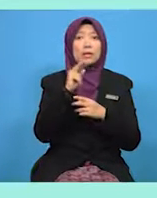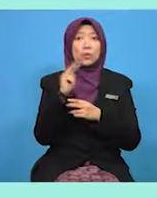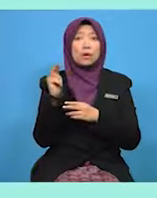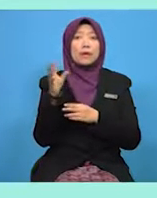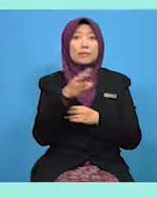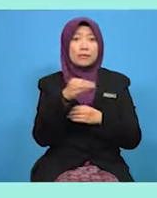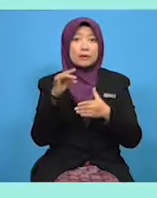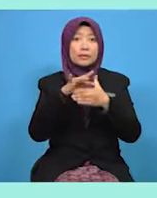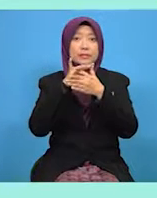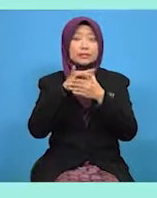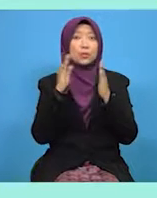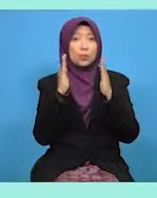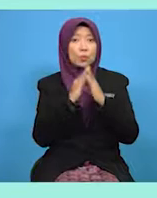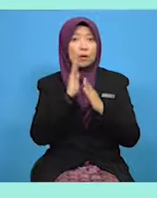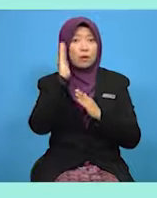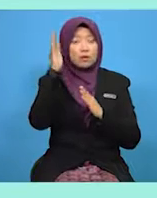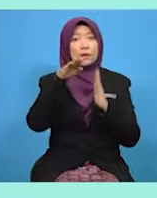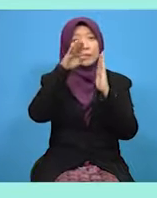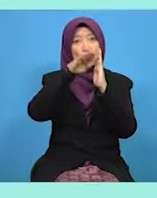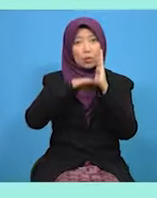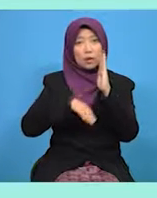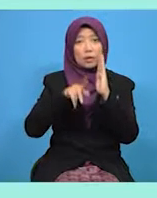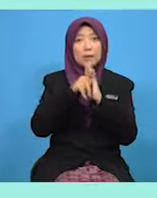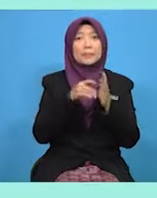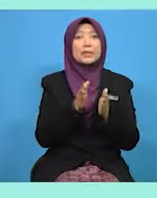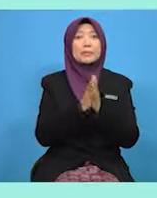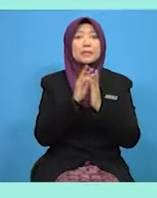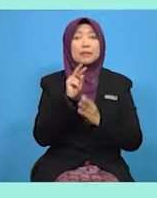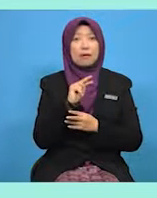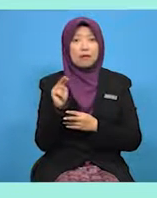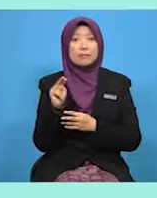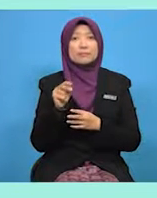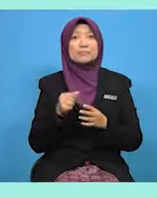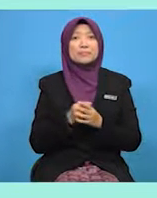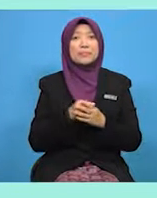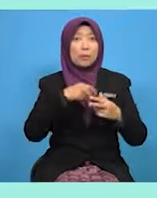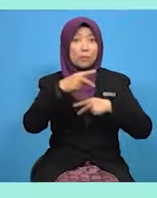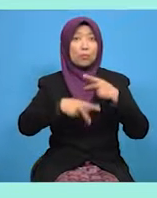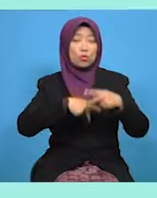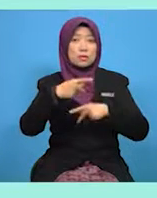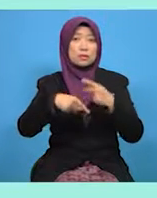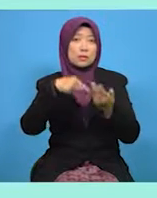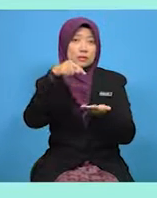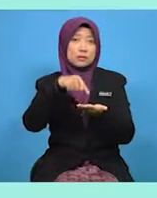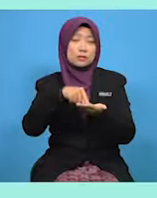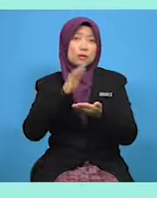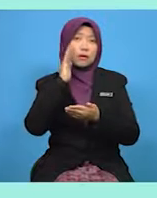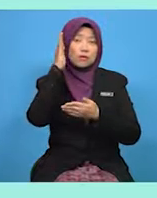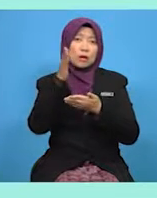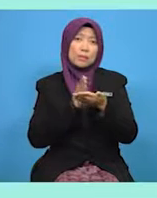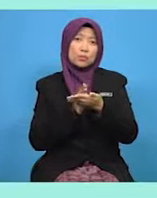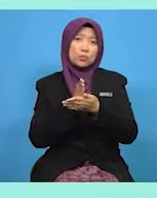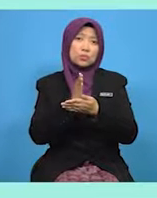dan isi rumah akan mengurangkan permintaan. Proses ini akan